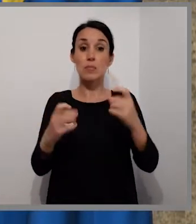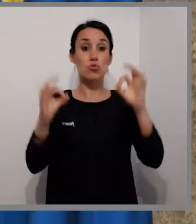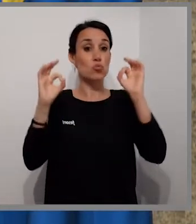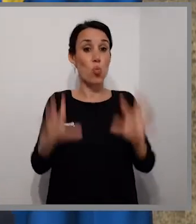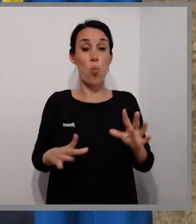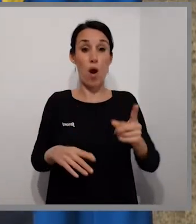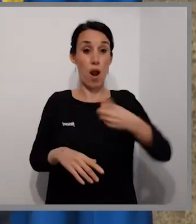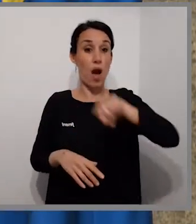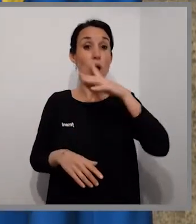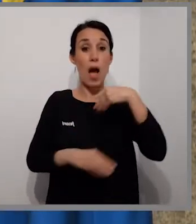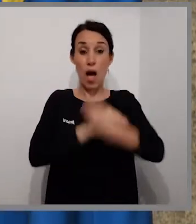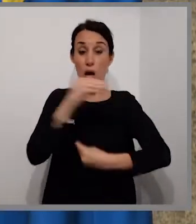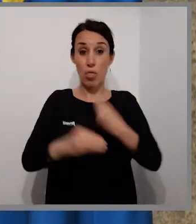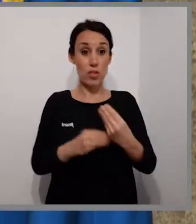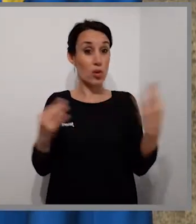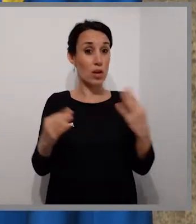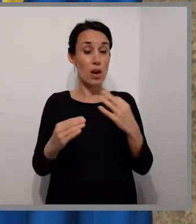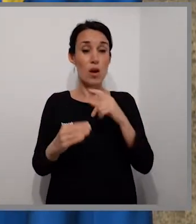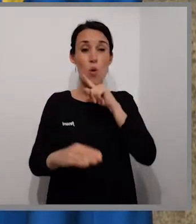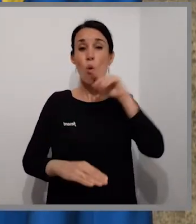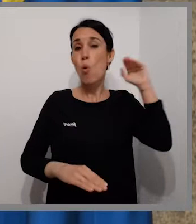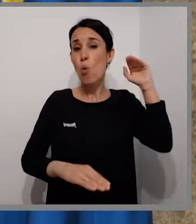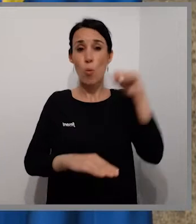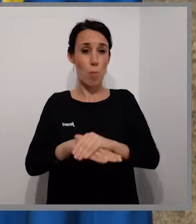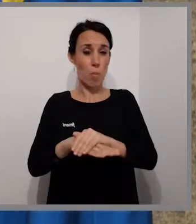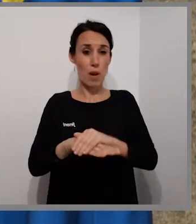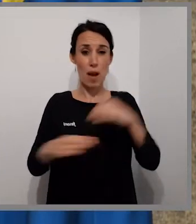que fem els valencians i valencianes. Complir